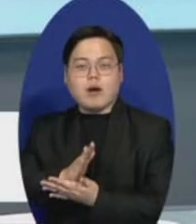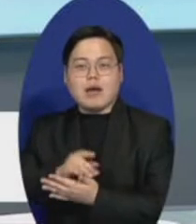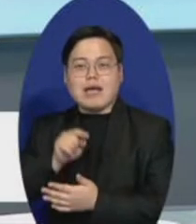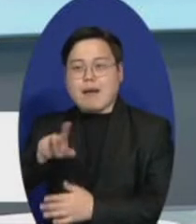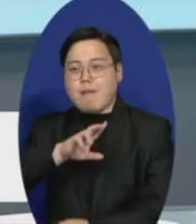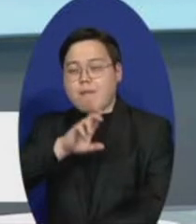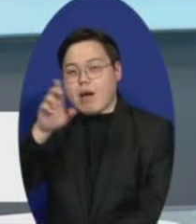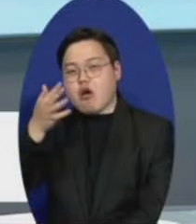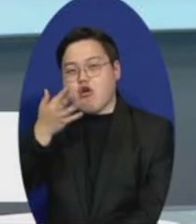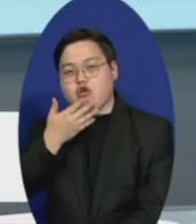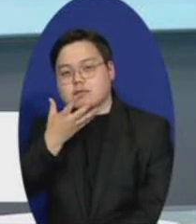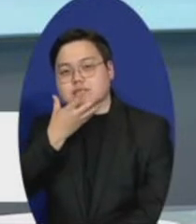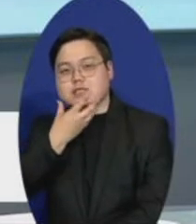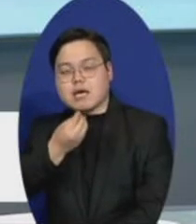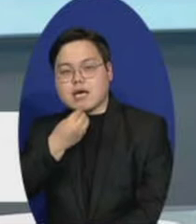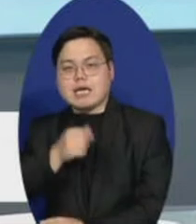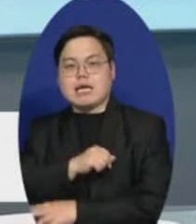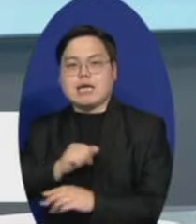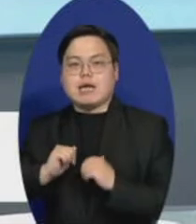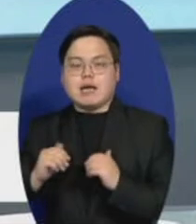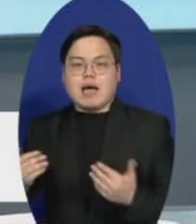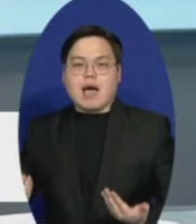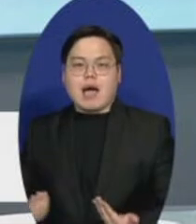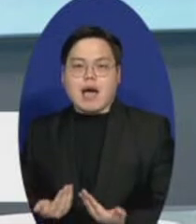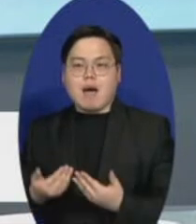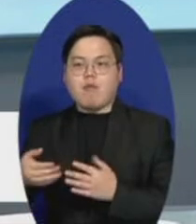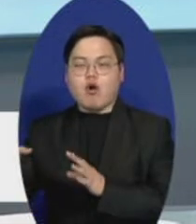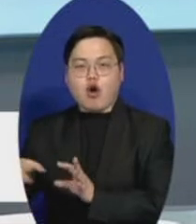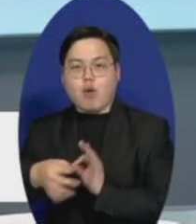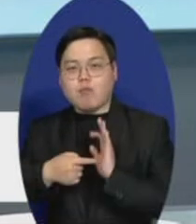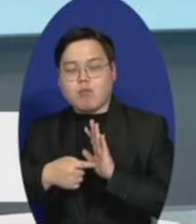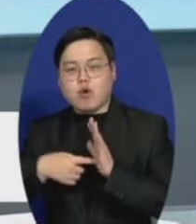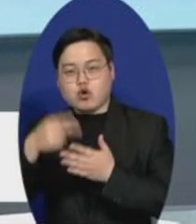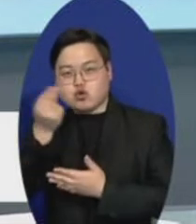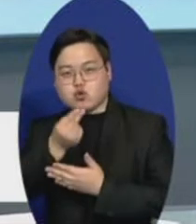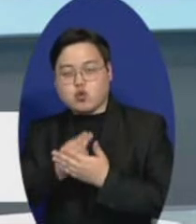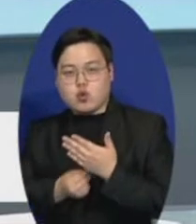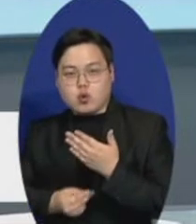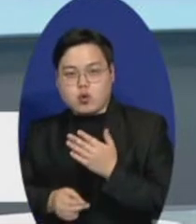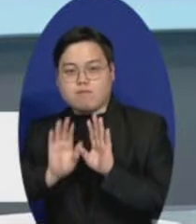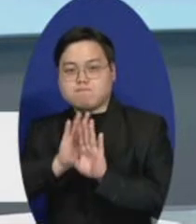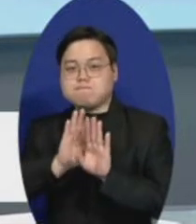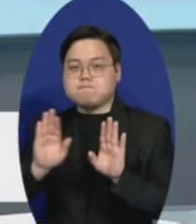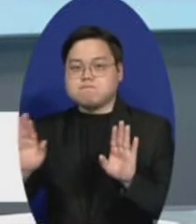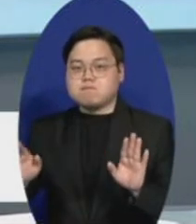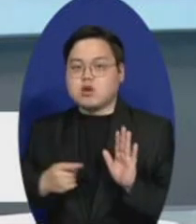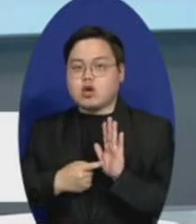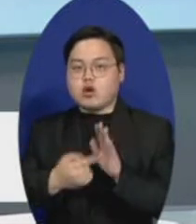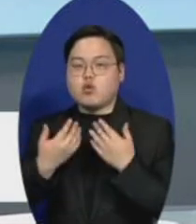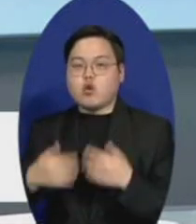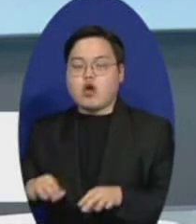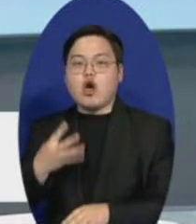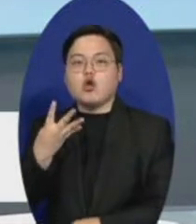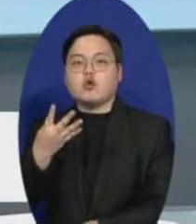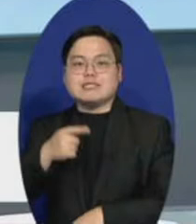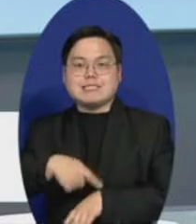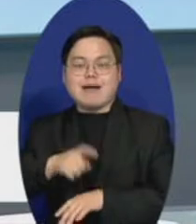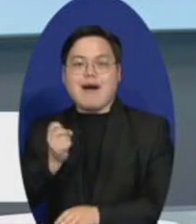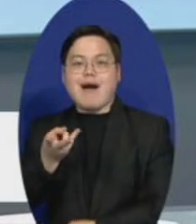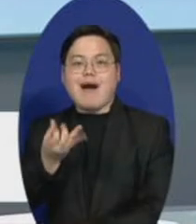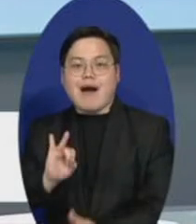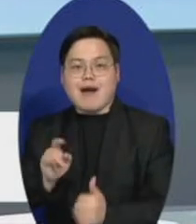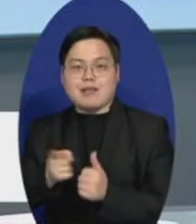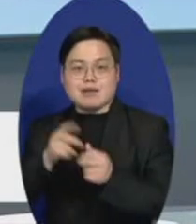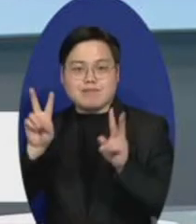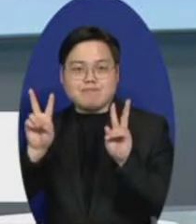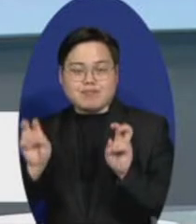байгалийн өнгө төрөх ард иргэдийнх нь ахуй амьдралыг бас илтгэсэн уран зургийн үцэглэн үзэх шалны хүртэл болсон байна. 4 цагийн хангай үцэглэнд 27